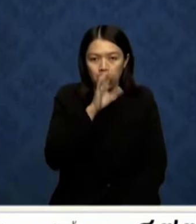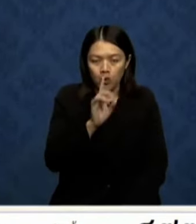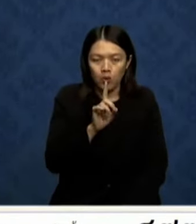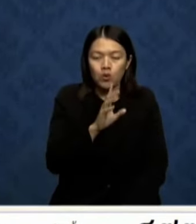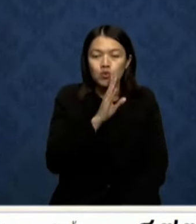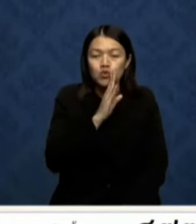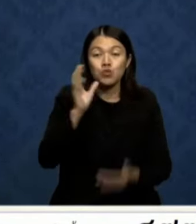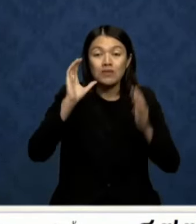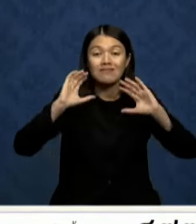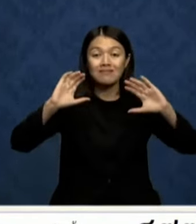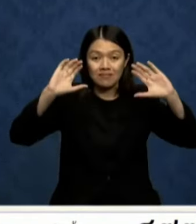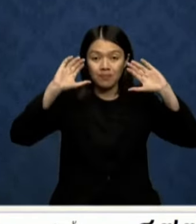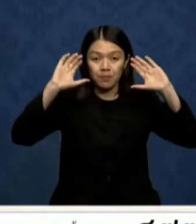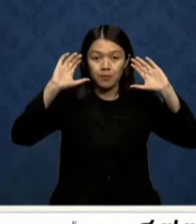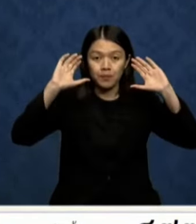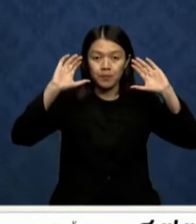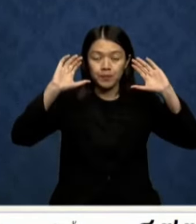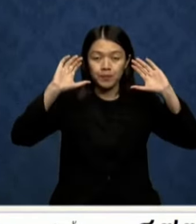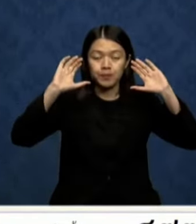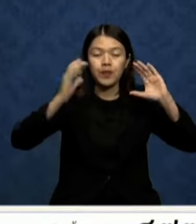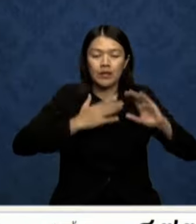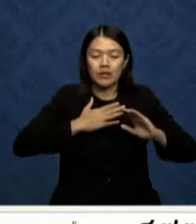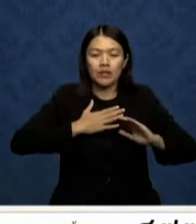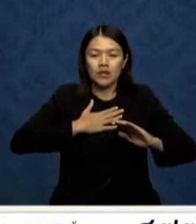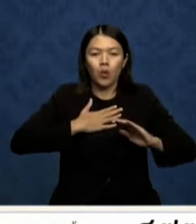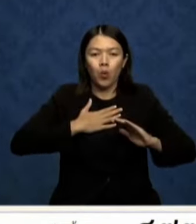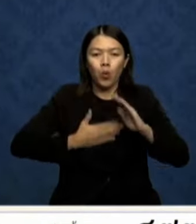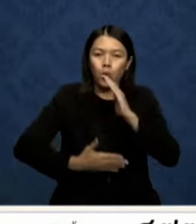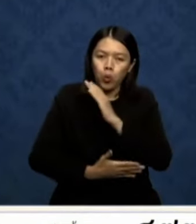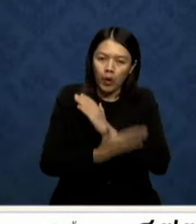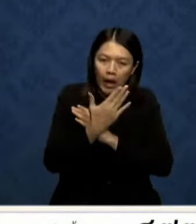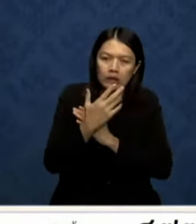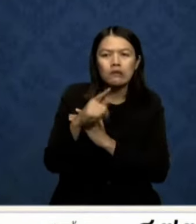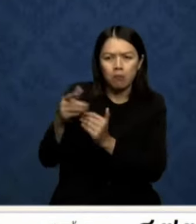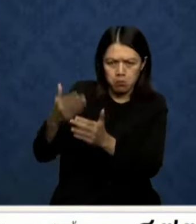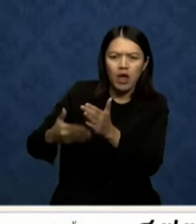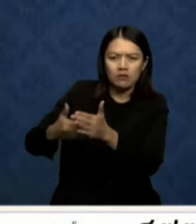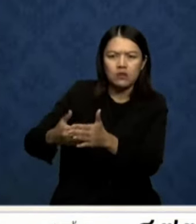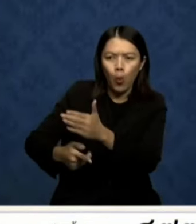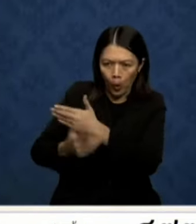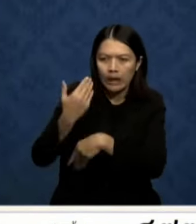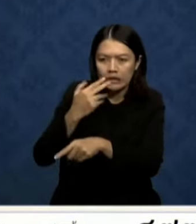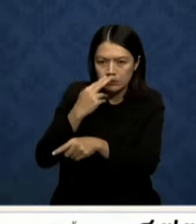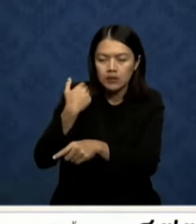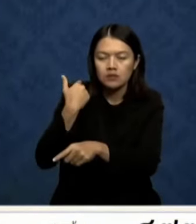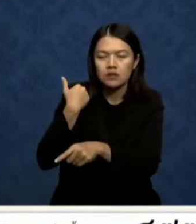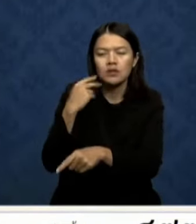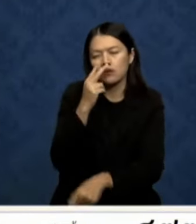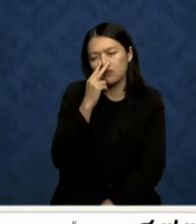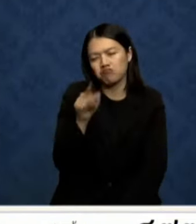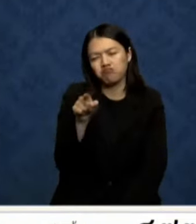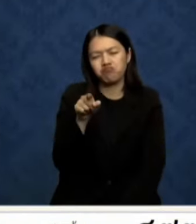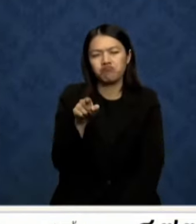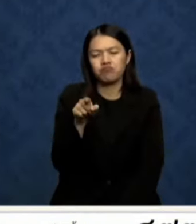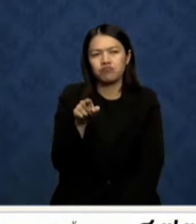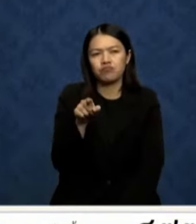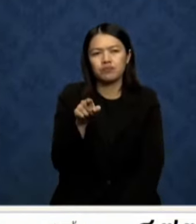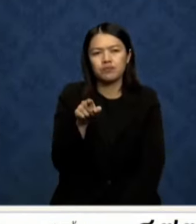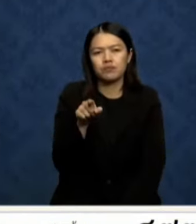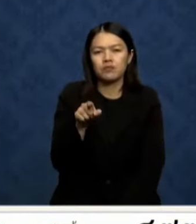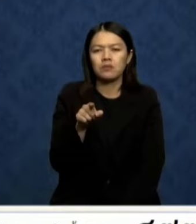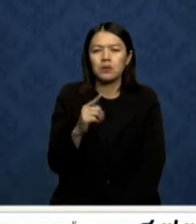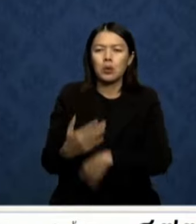ำหรับรัฐบาลเนี่ยเรามองเห็นโอกาสในอุปสรรคนะครับไม่อยากให้ท่านเนี่ยมองเห็น